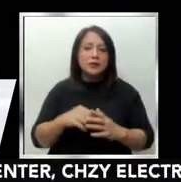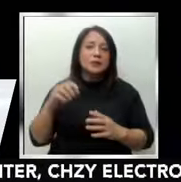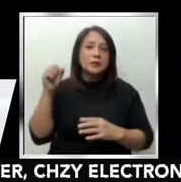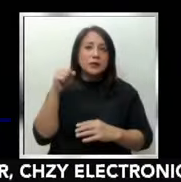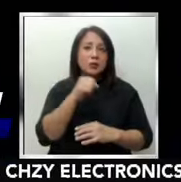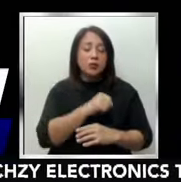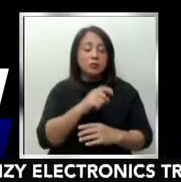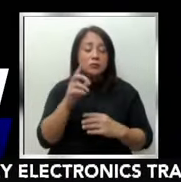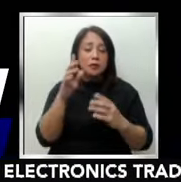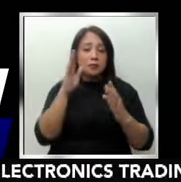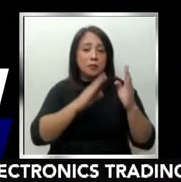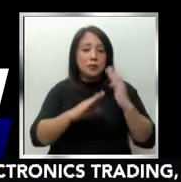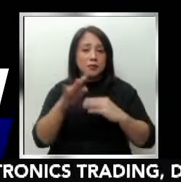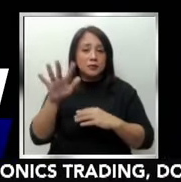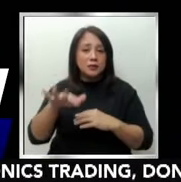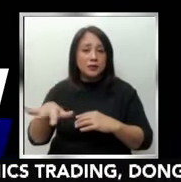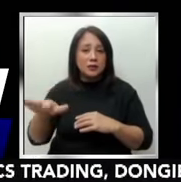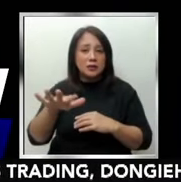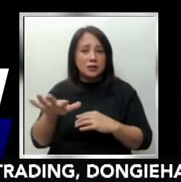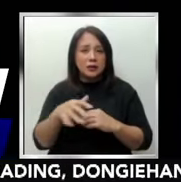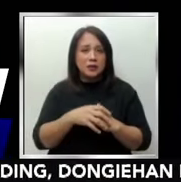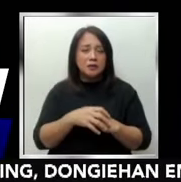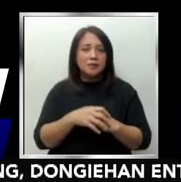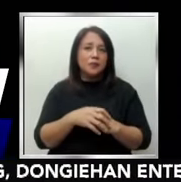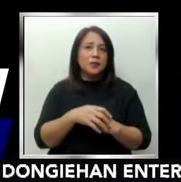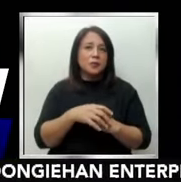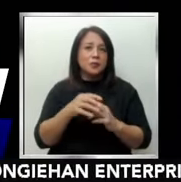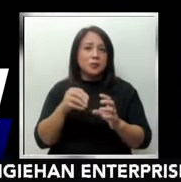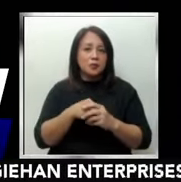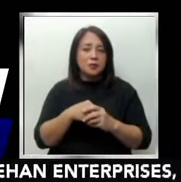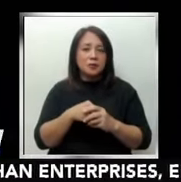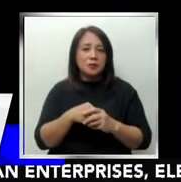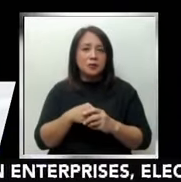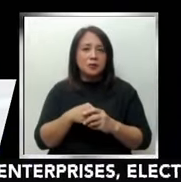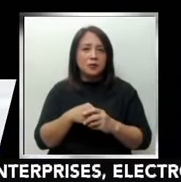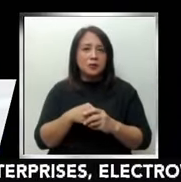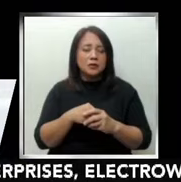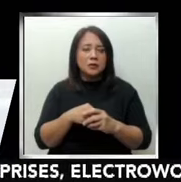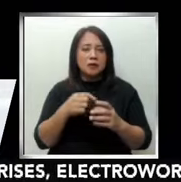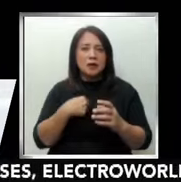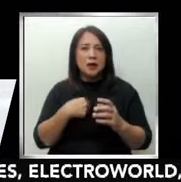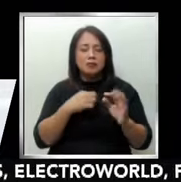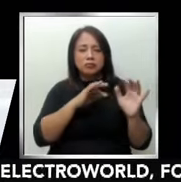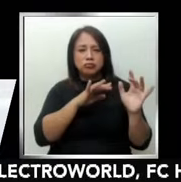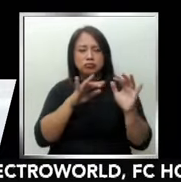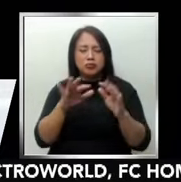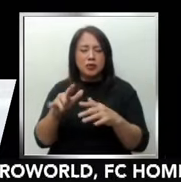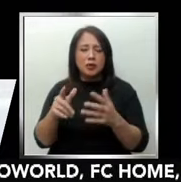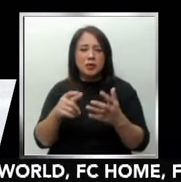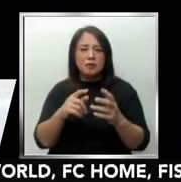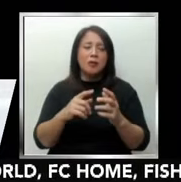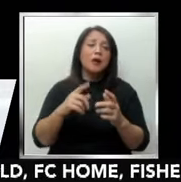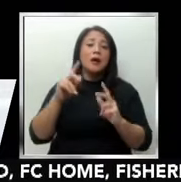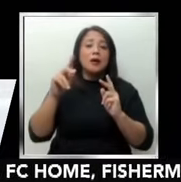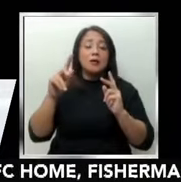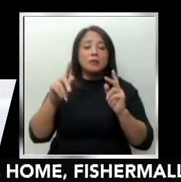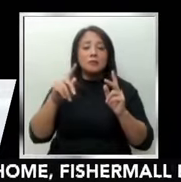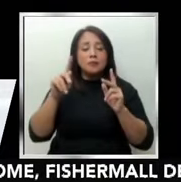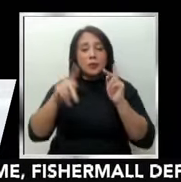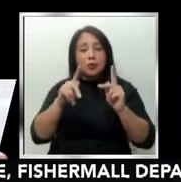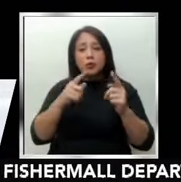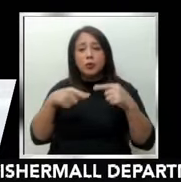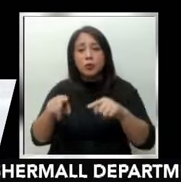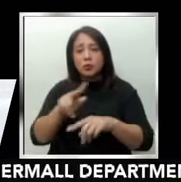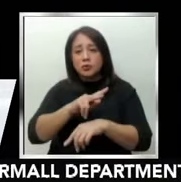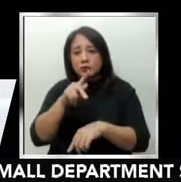of that region you see an influx of refugees to the Philippines and natin